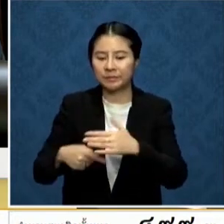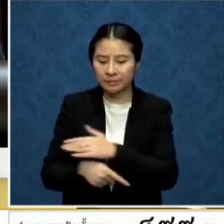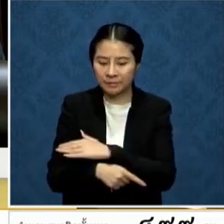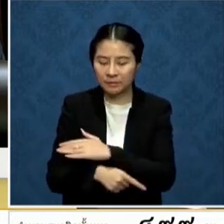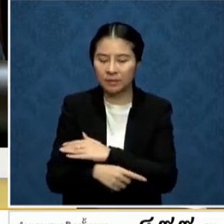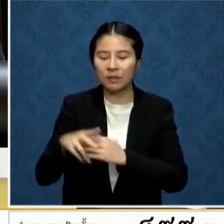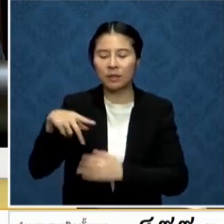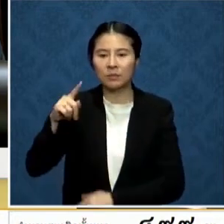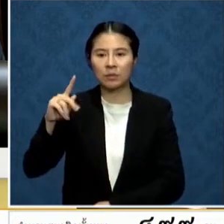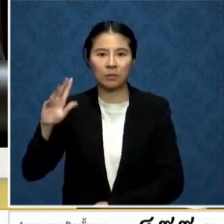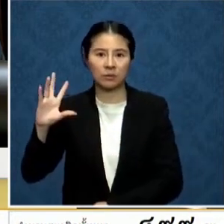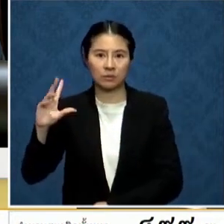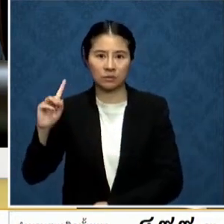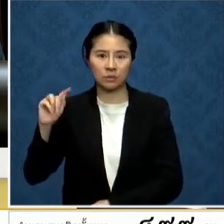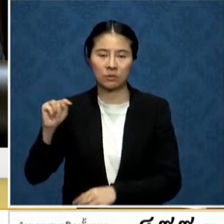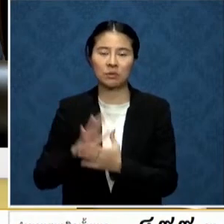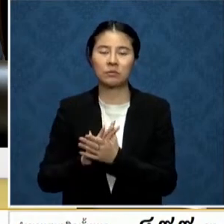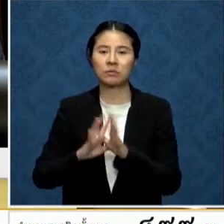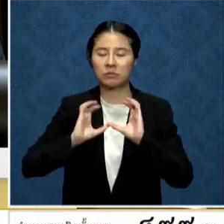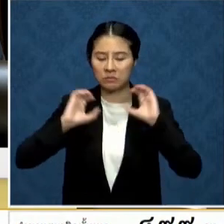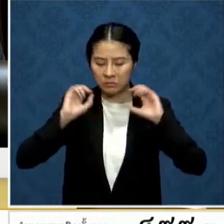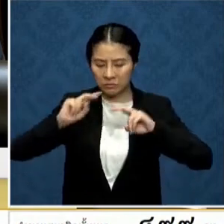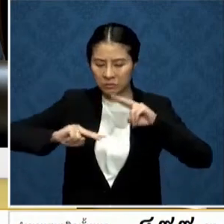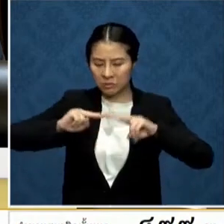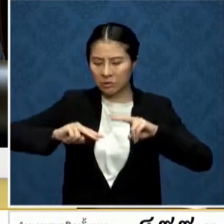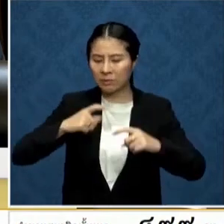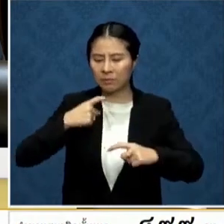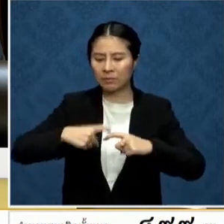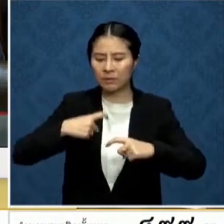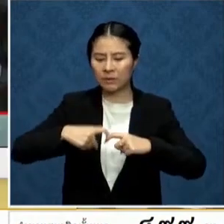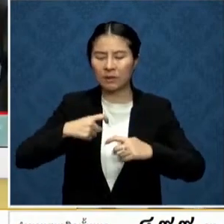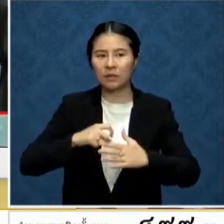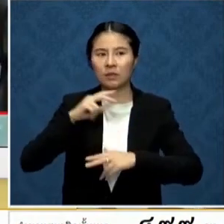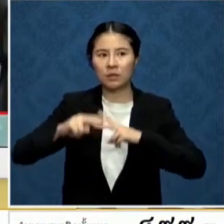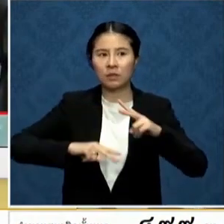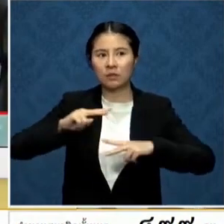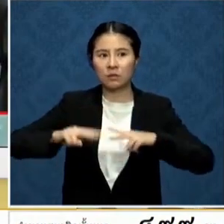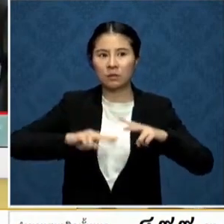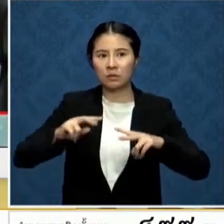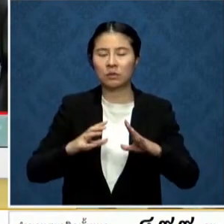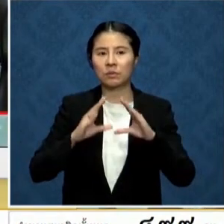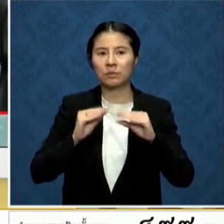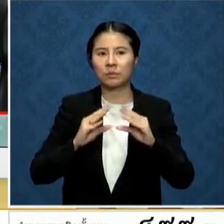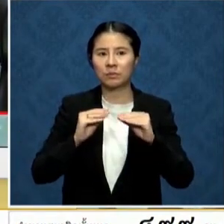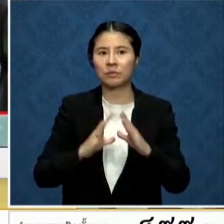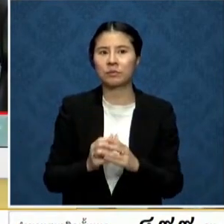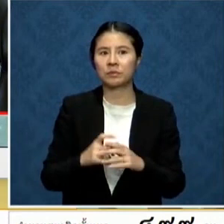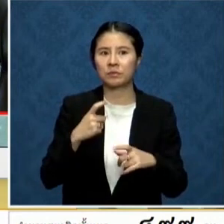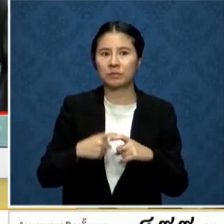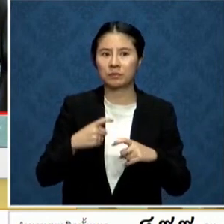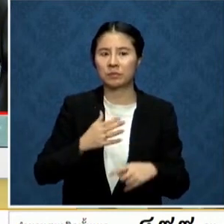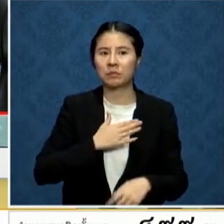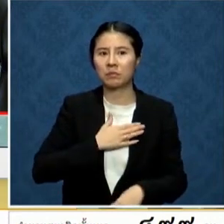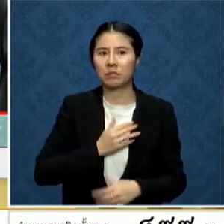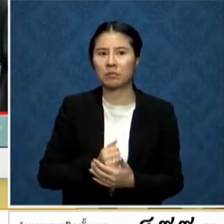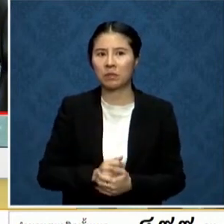ปปชนะครับที่เป็นของรัฐบาลจริงๆจะถูกตรวจสอบนั้นยากมากหรือถูกตรวจสอบนั้นก็ในการที่ประชุมเนี่ยจะยากมากผม